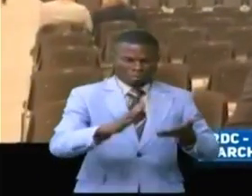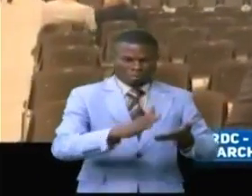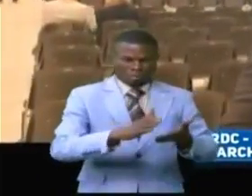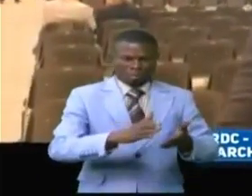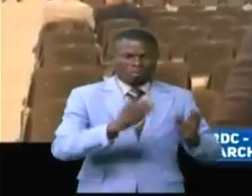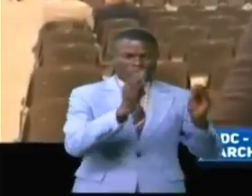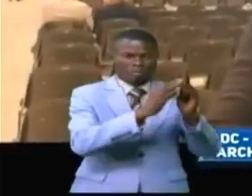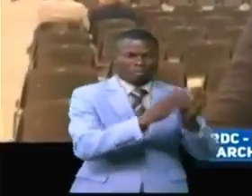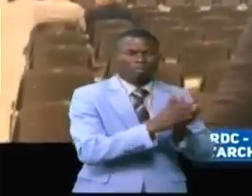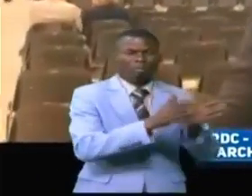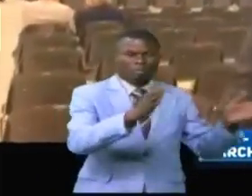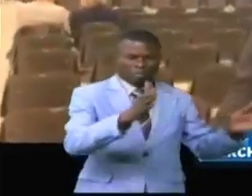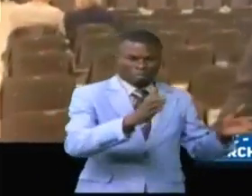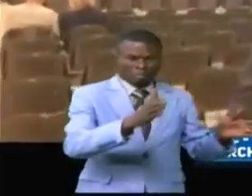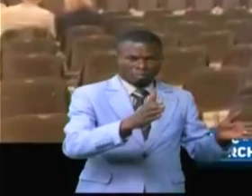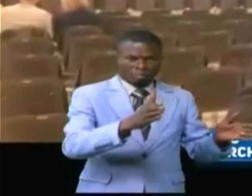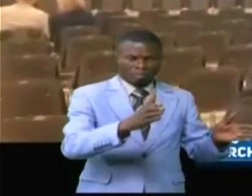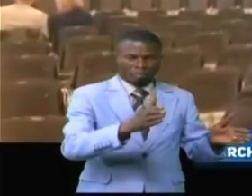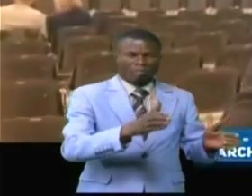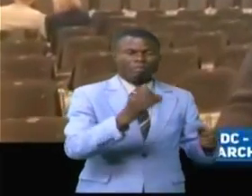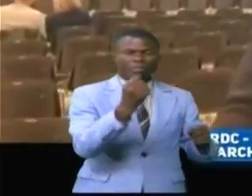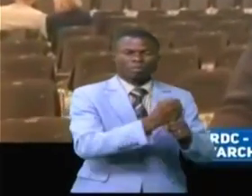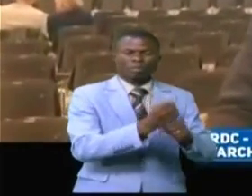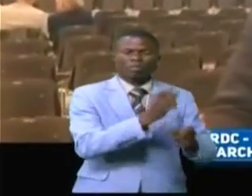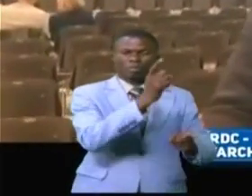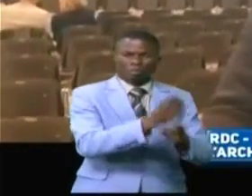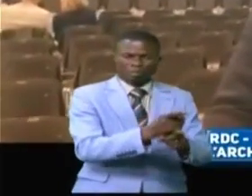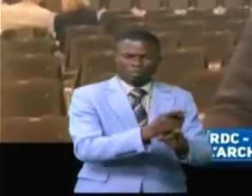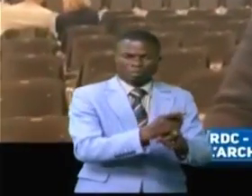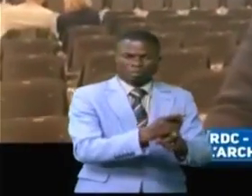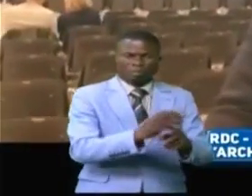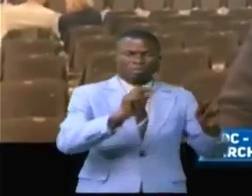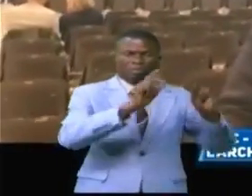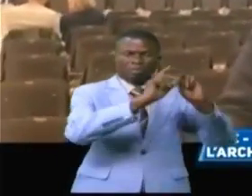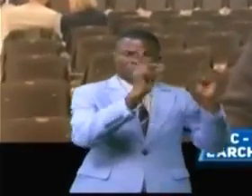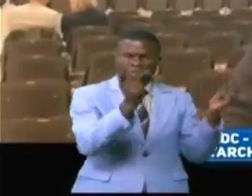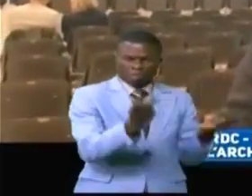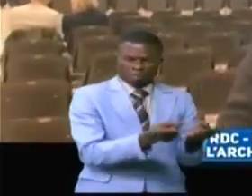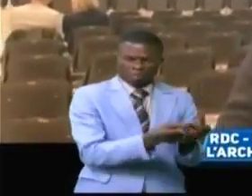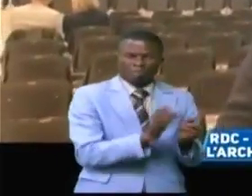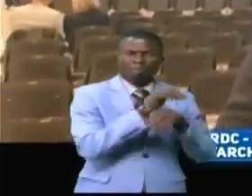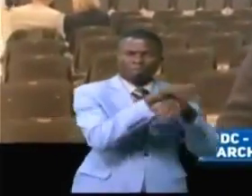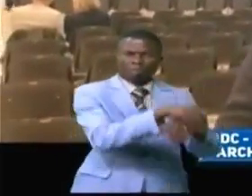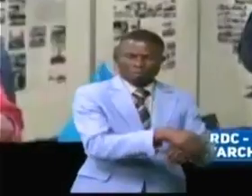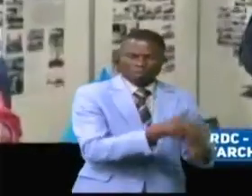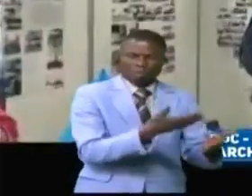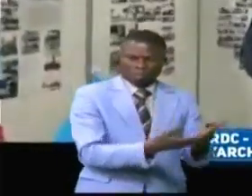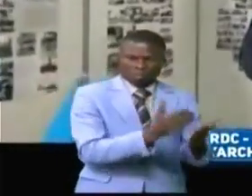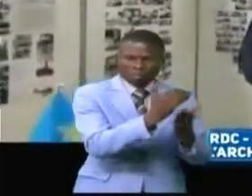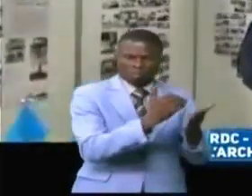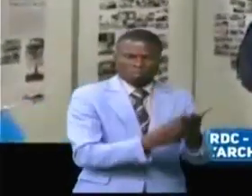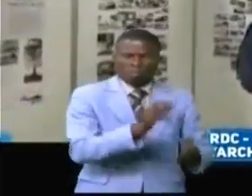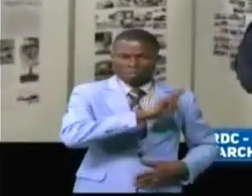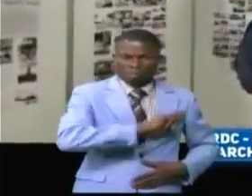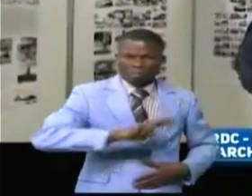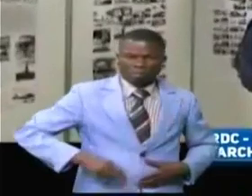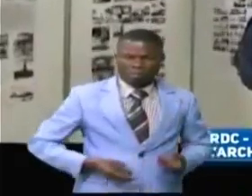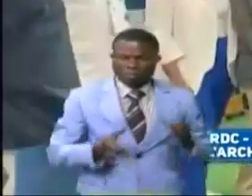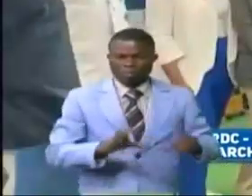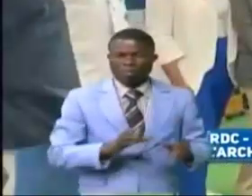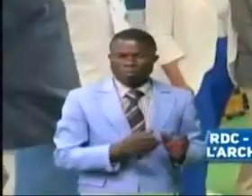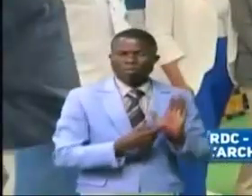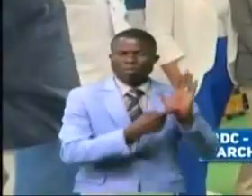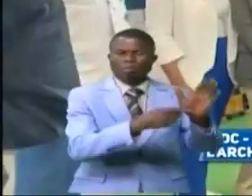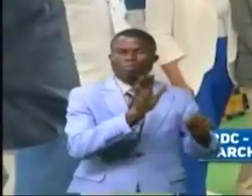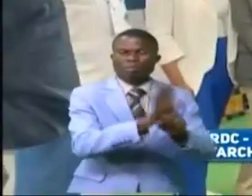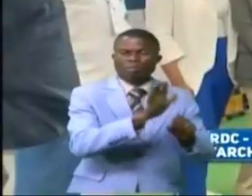à l'Assemblée générale a concerné spécifiquement les délégations qui y ont participé. Et la RDC, valablement